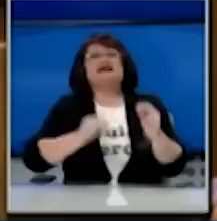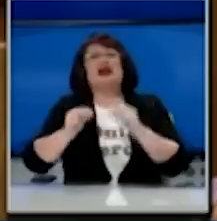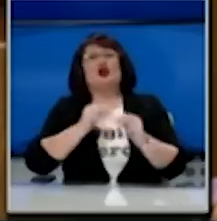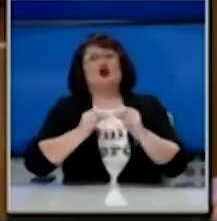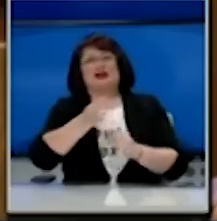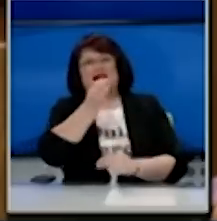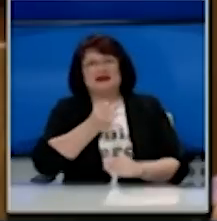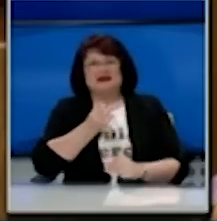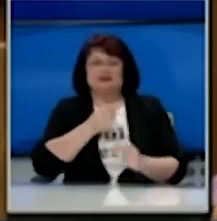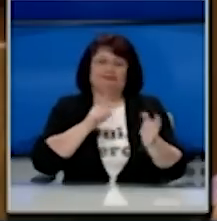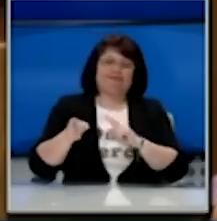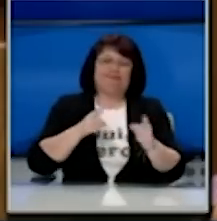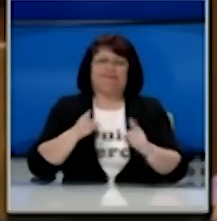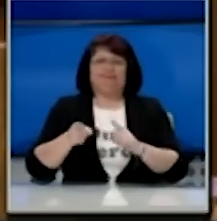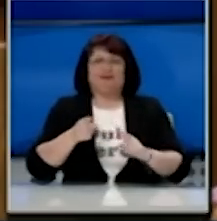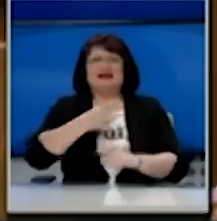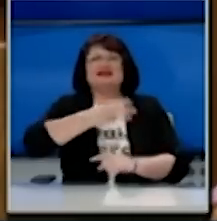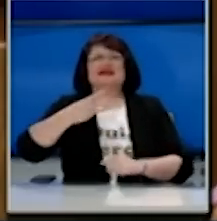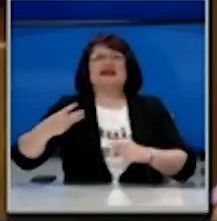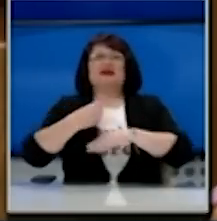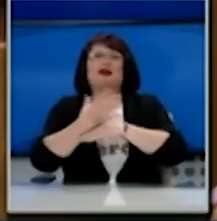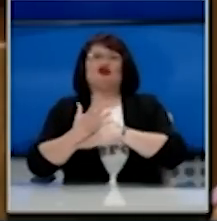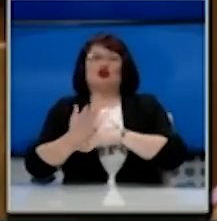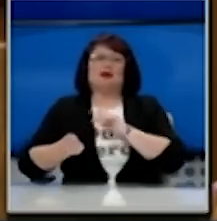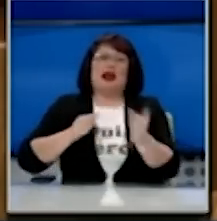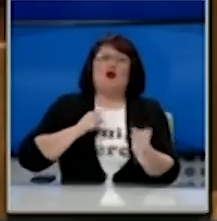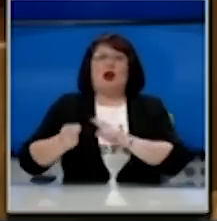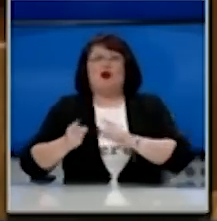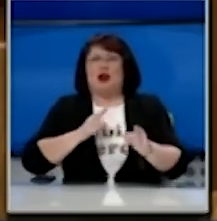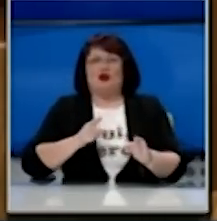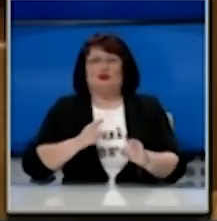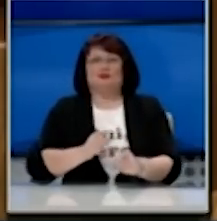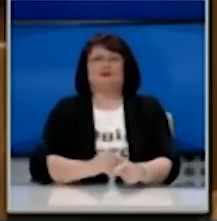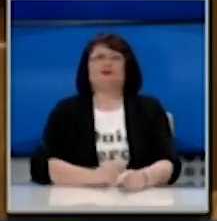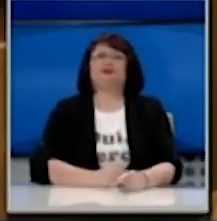τη μια πάσα μετά την άλλη από το ΣΥΡΙΖΑ και το ΠΑΣΟΚ.